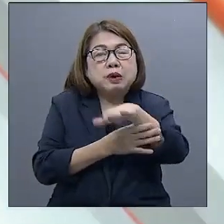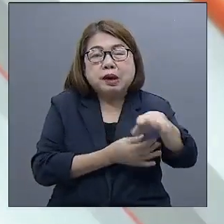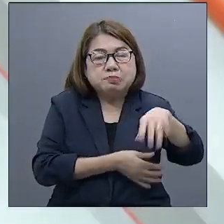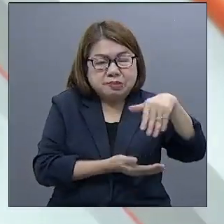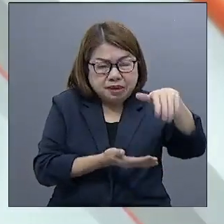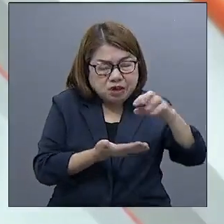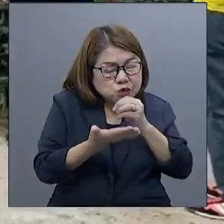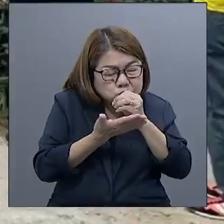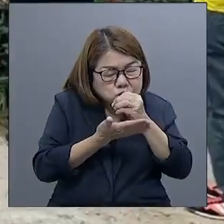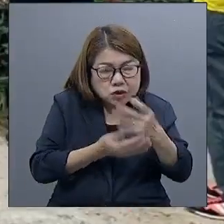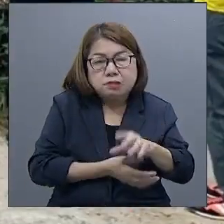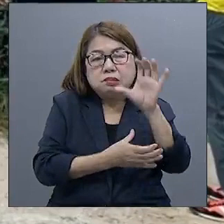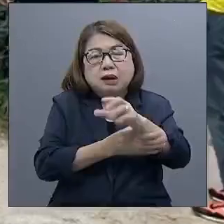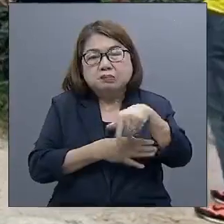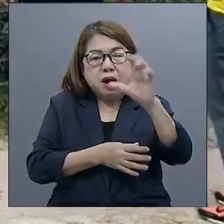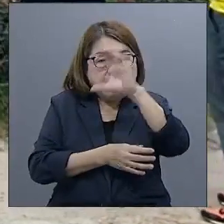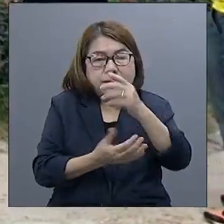หาเงินให้ด้วยครับ